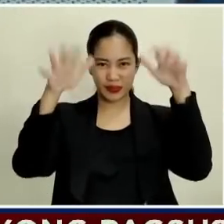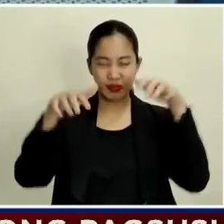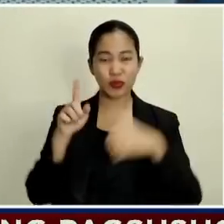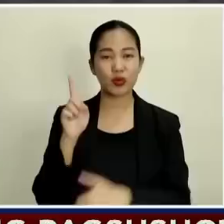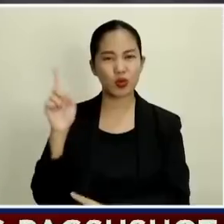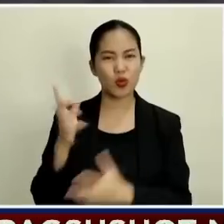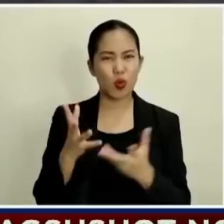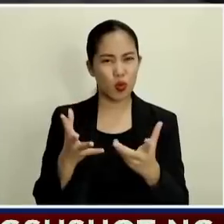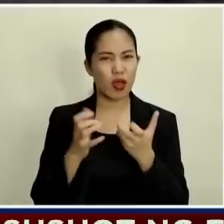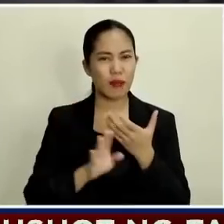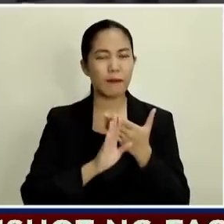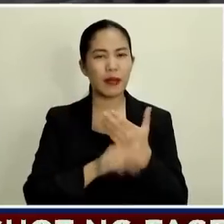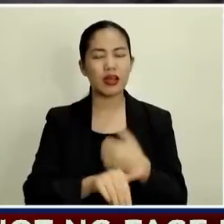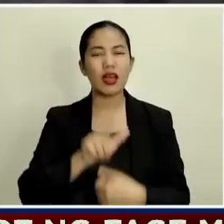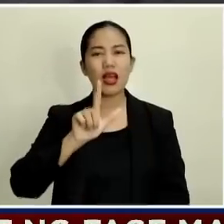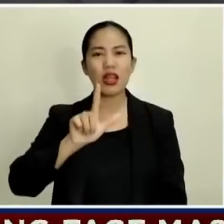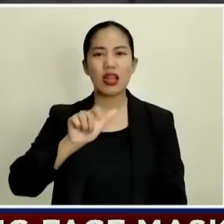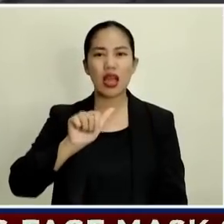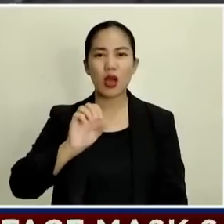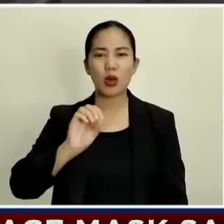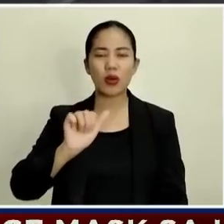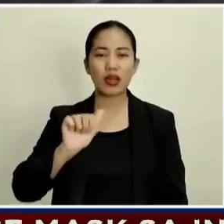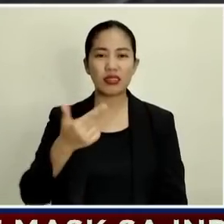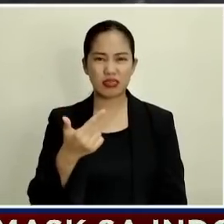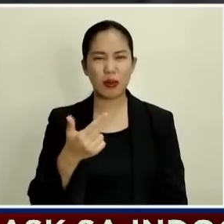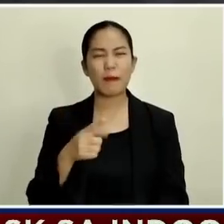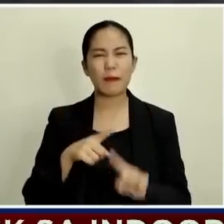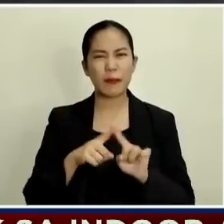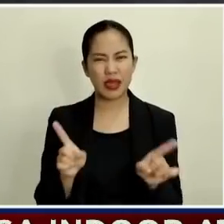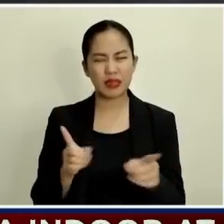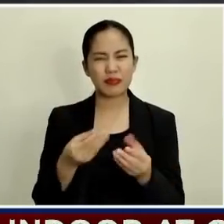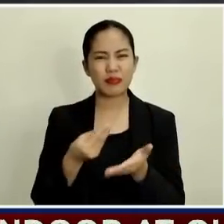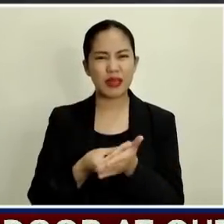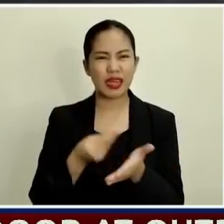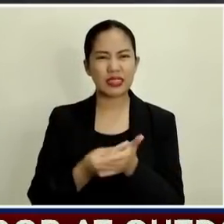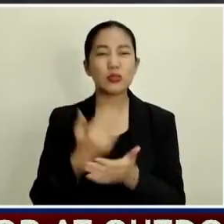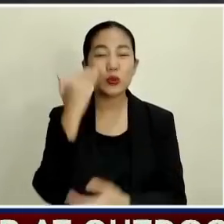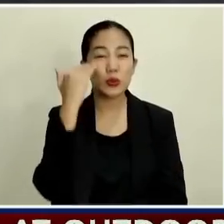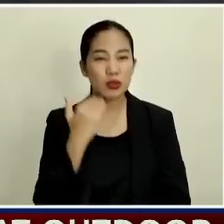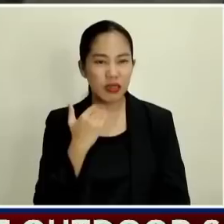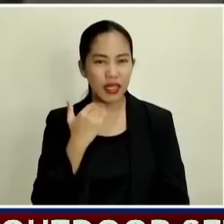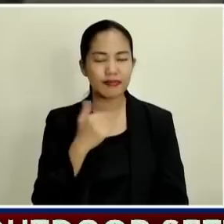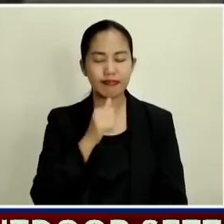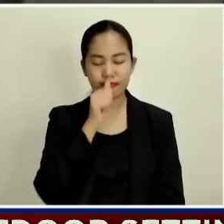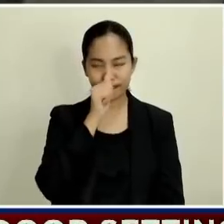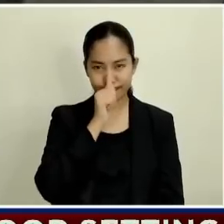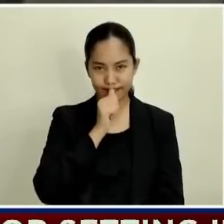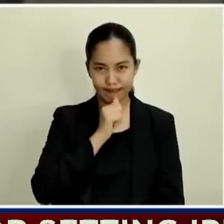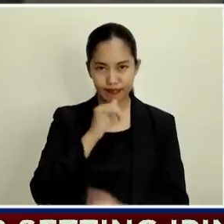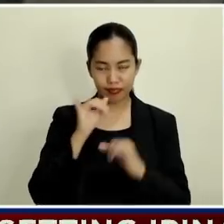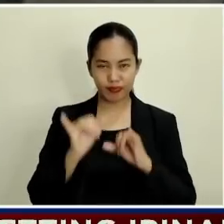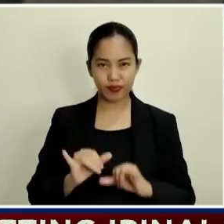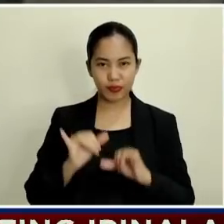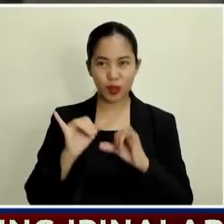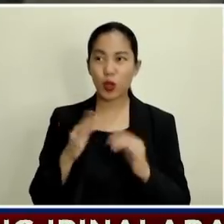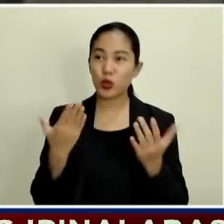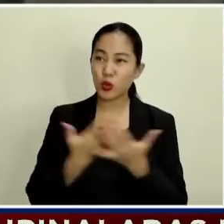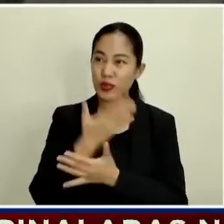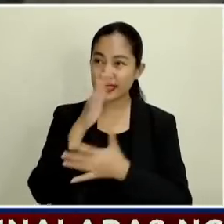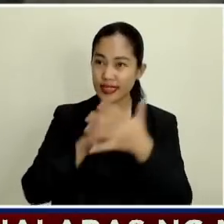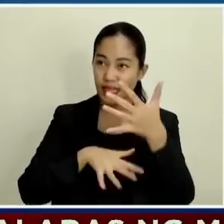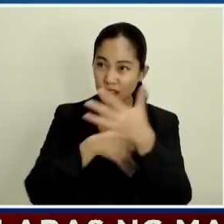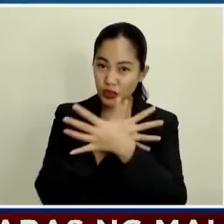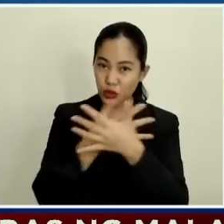lang sa Lawag, wala na rin aniya siyang sapat na pera. Kaya sa terminal na lang aantayin ang bagong petsa ng biyahe sa